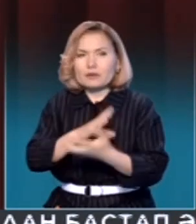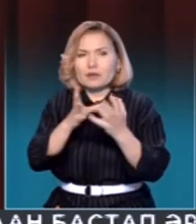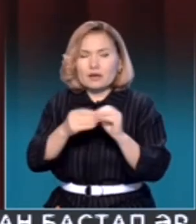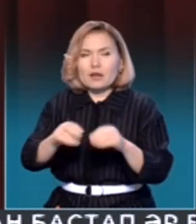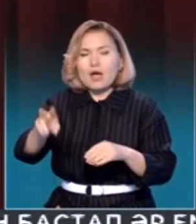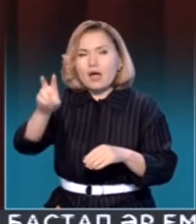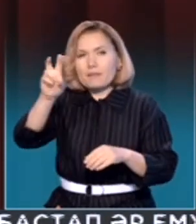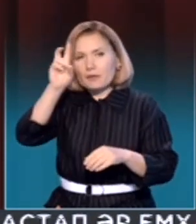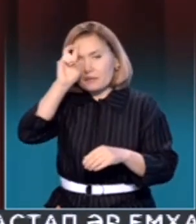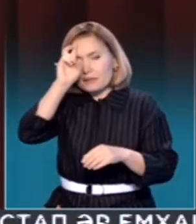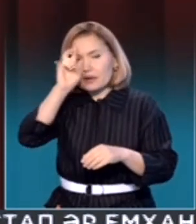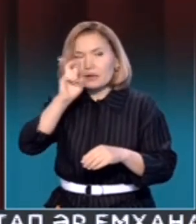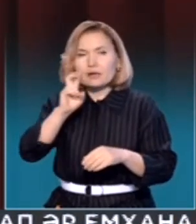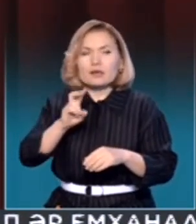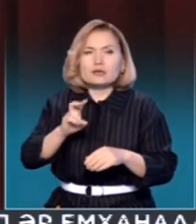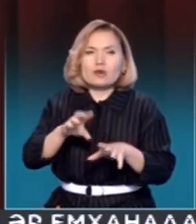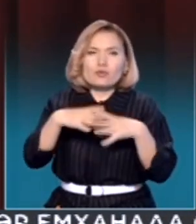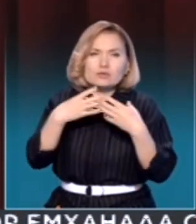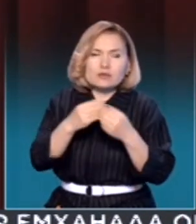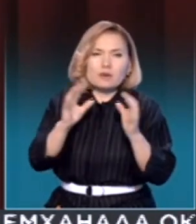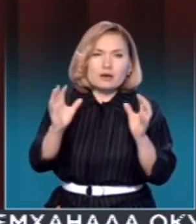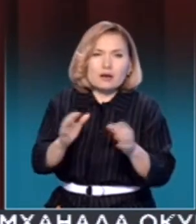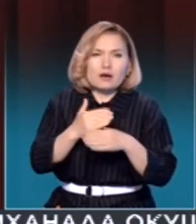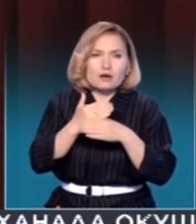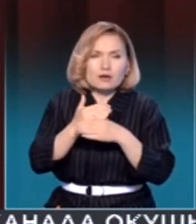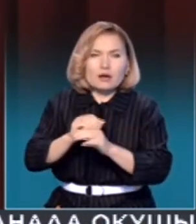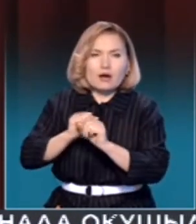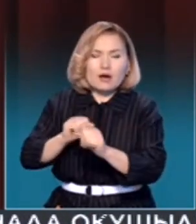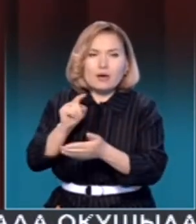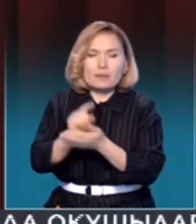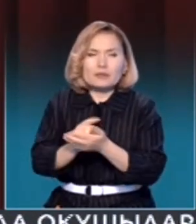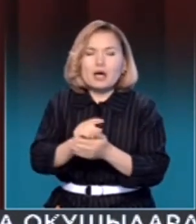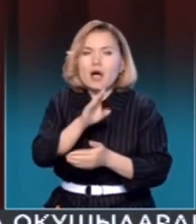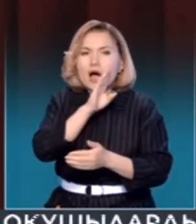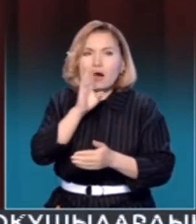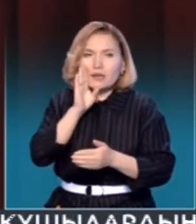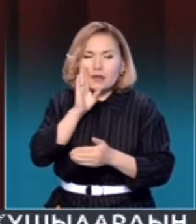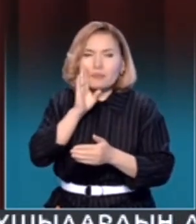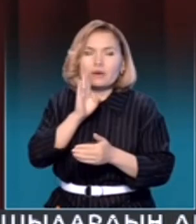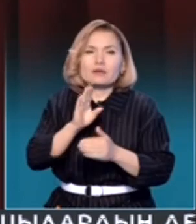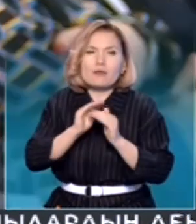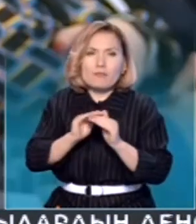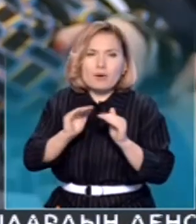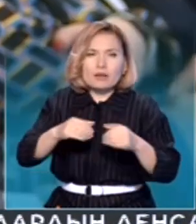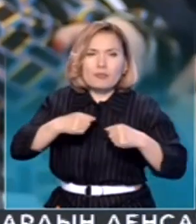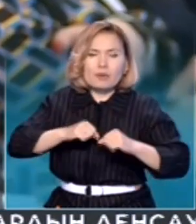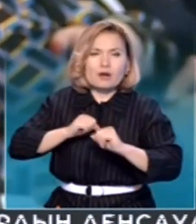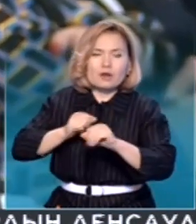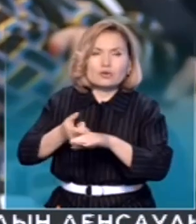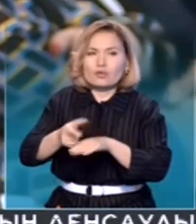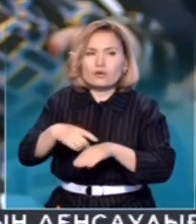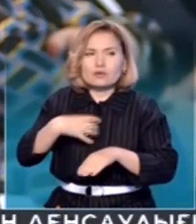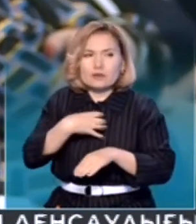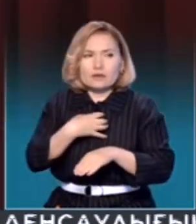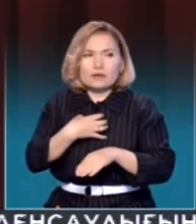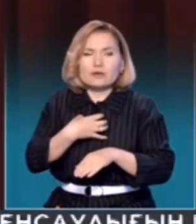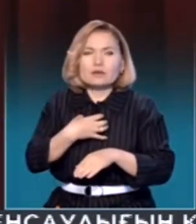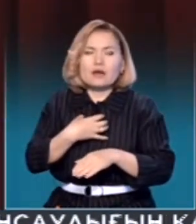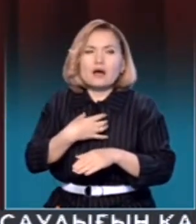мемлекет пен қоғамның міндеті. Ана мен баланы қорғау біздің саясатымыздың басын бағыттарын